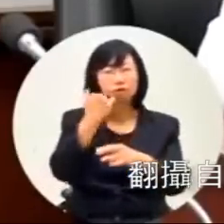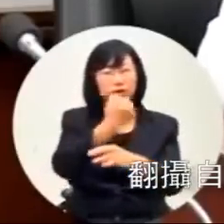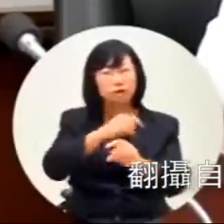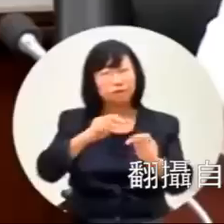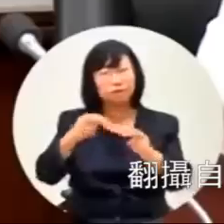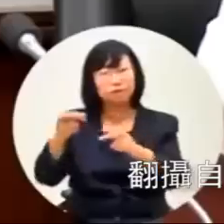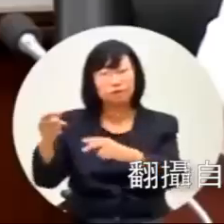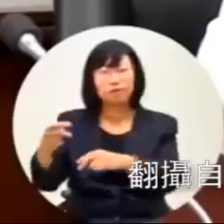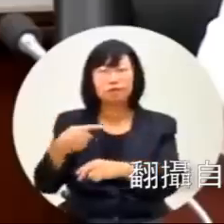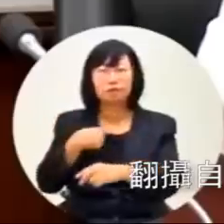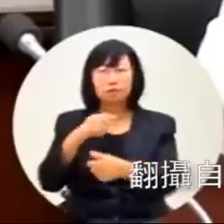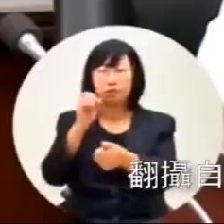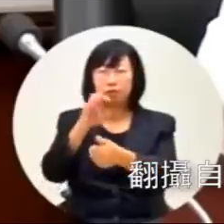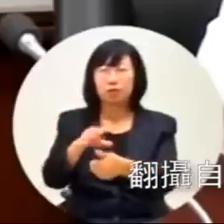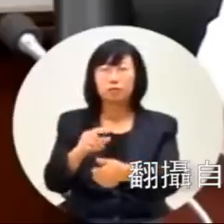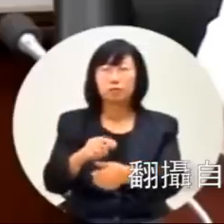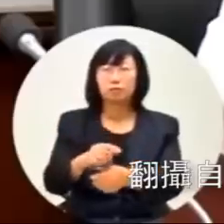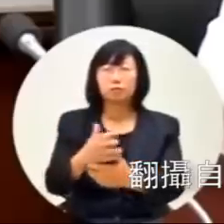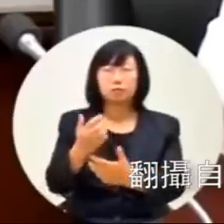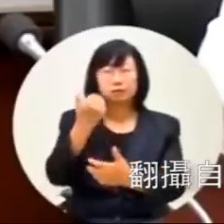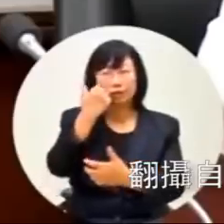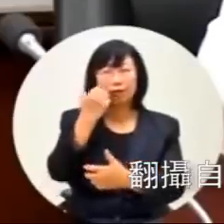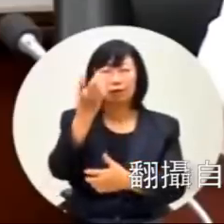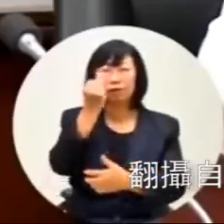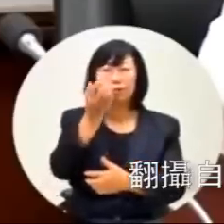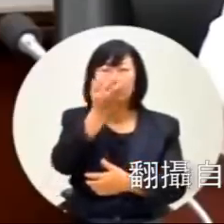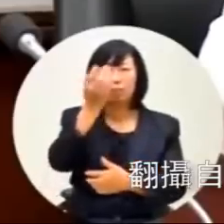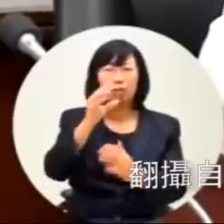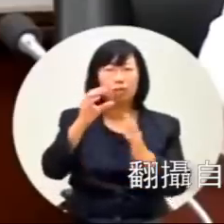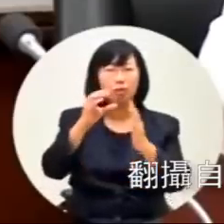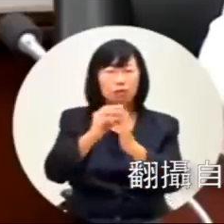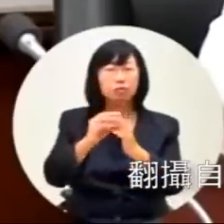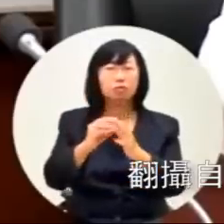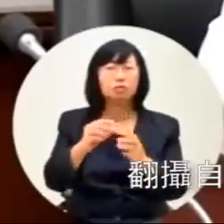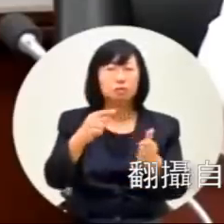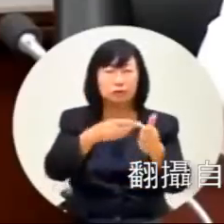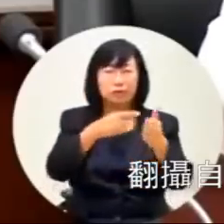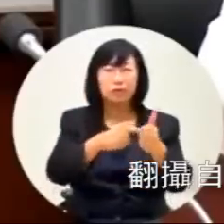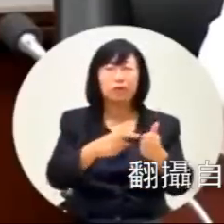调动的人是谁？就是观光局长潘恒旭。